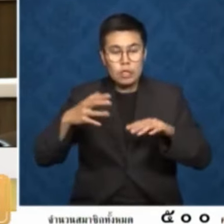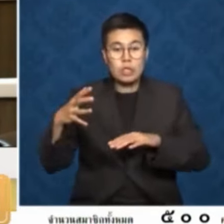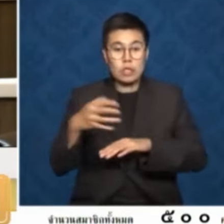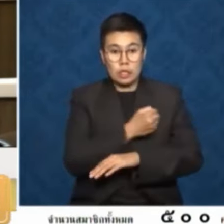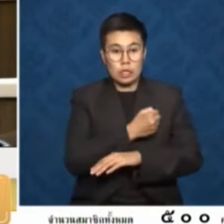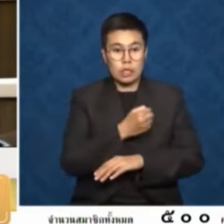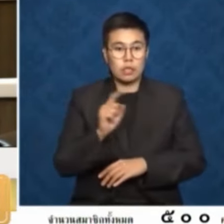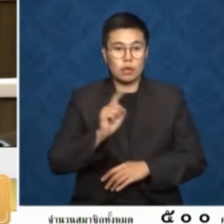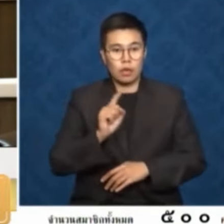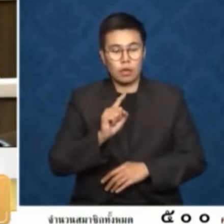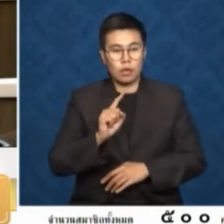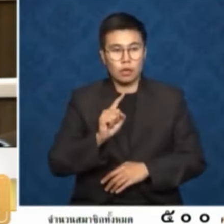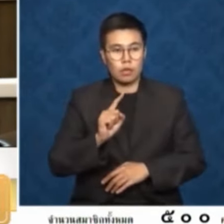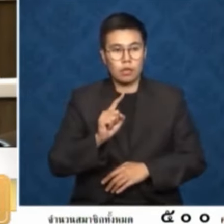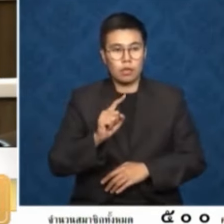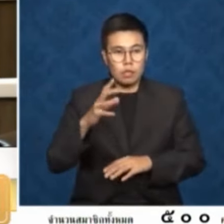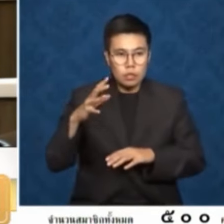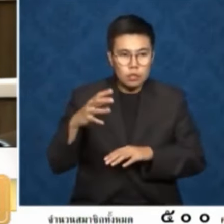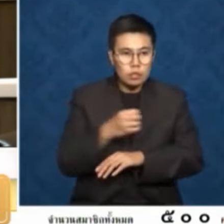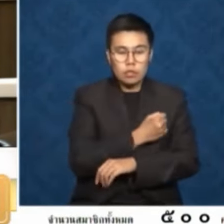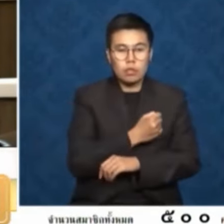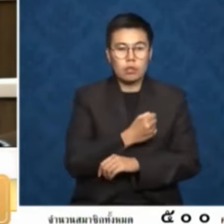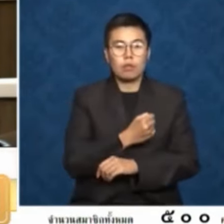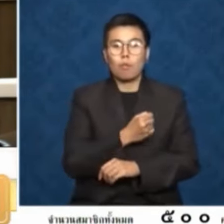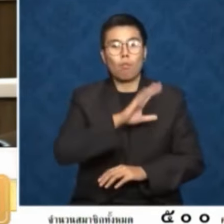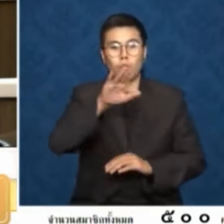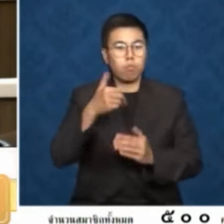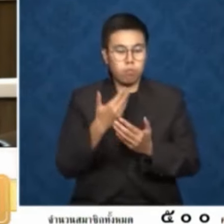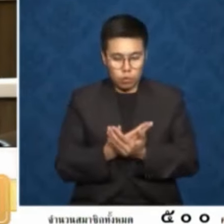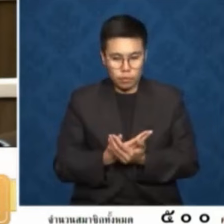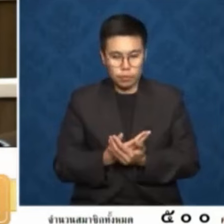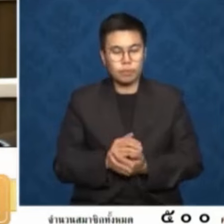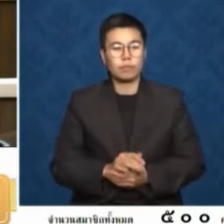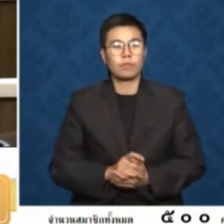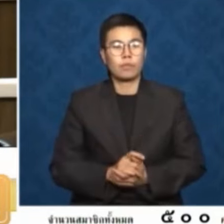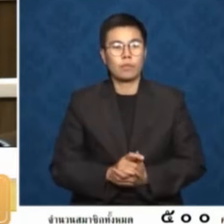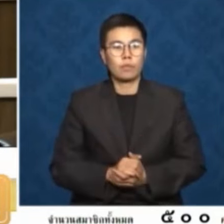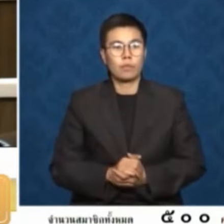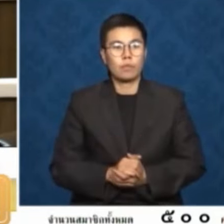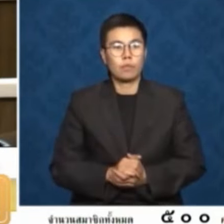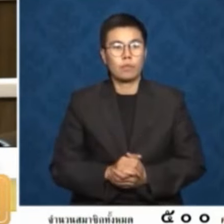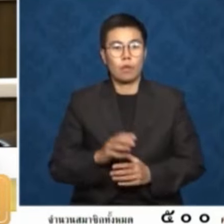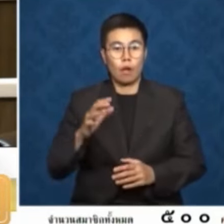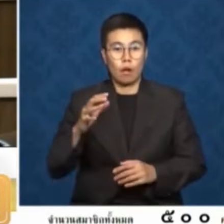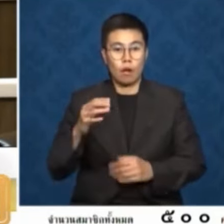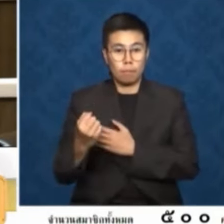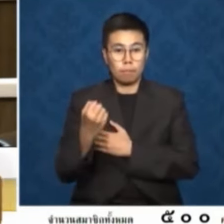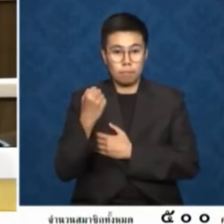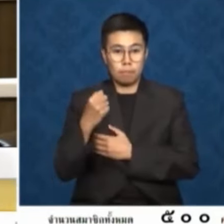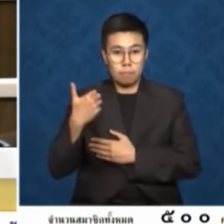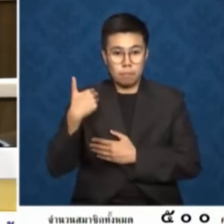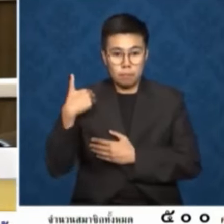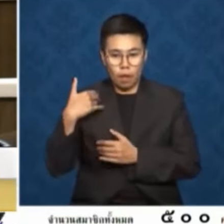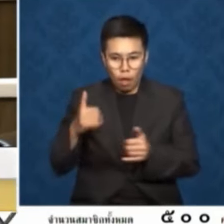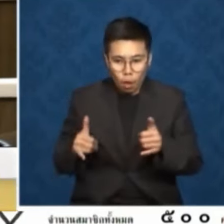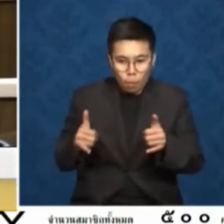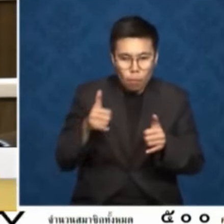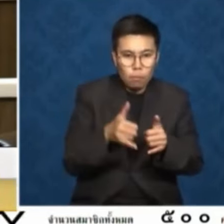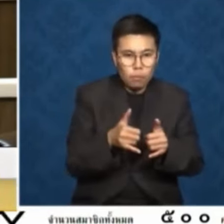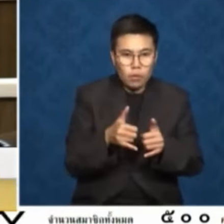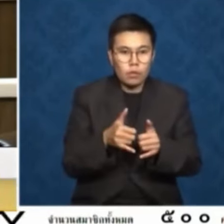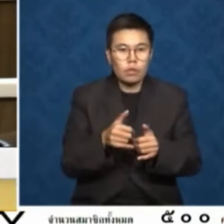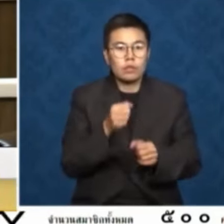วนยึดเข้าไปอีกครับท่านประธานครับพวกอำนาจที่ถูกแทรกแซงพวกนี้เท่